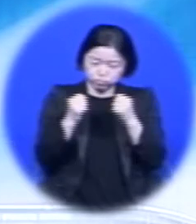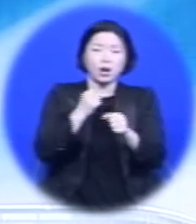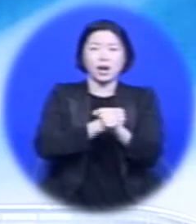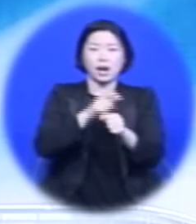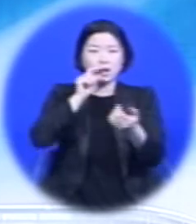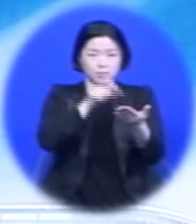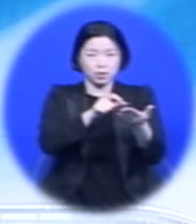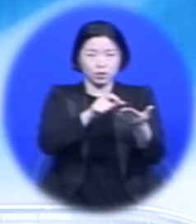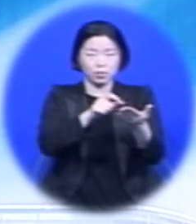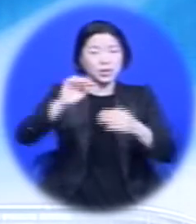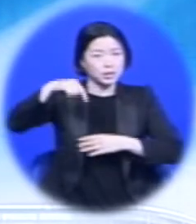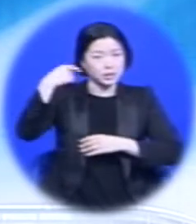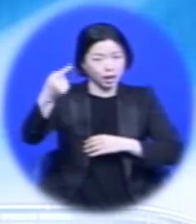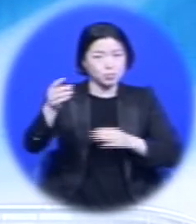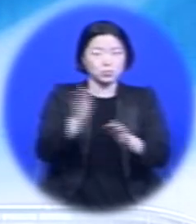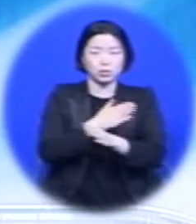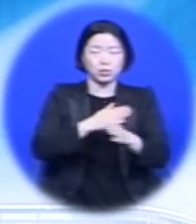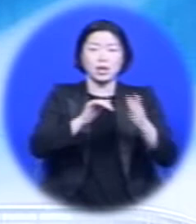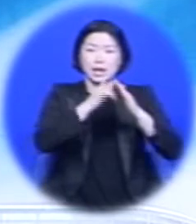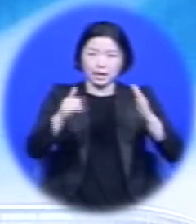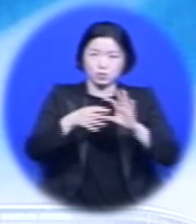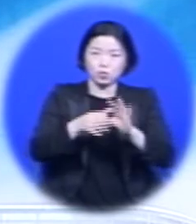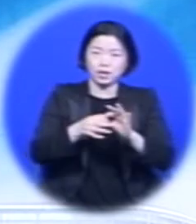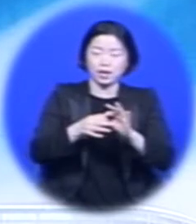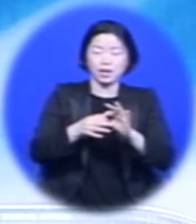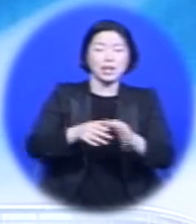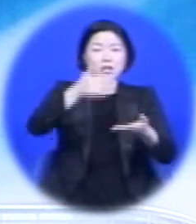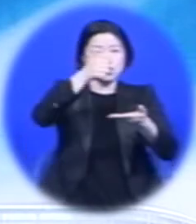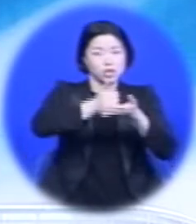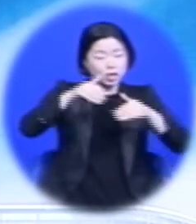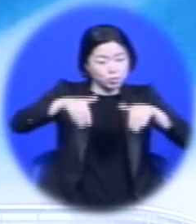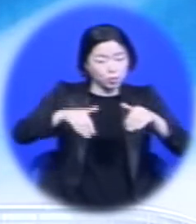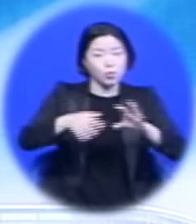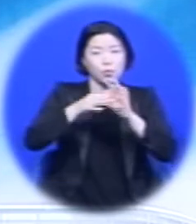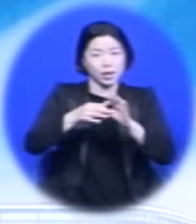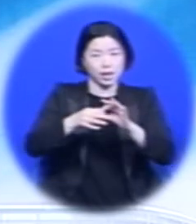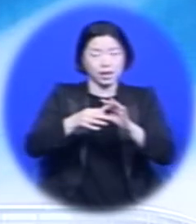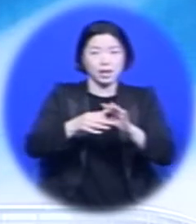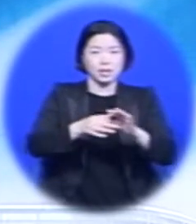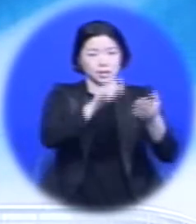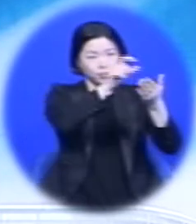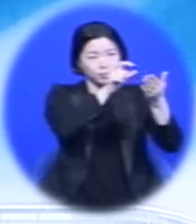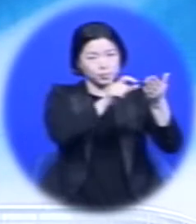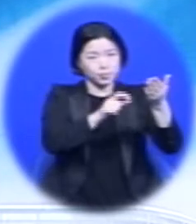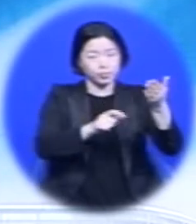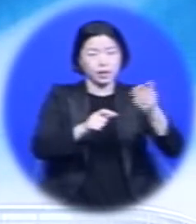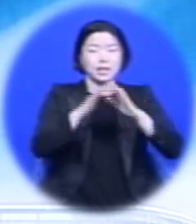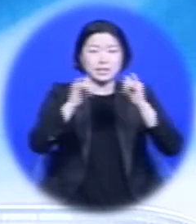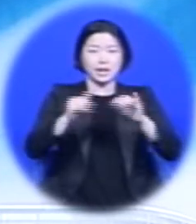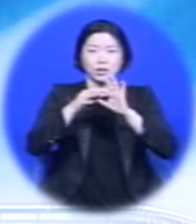그 다음부터 가족관계, 그 다음에 주인과 종 사이의 관계, 이렇게 쭉 인간관계에